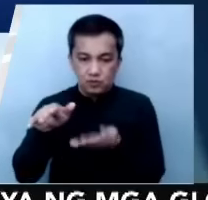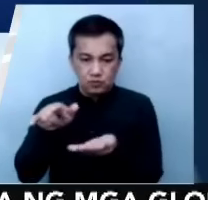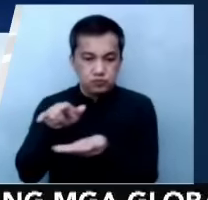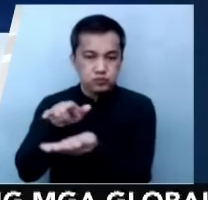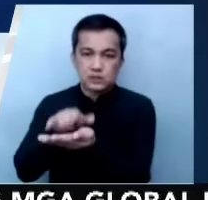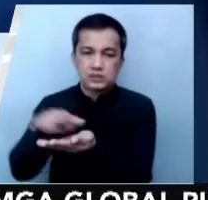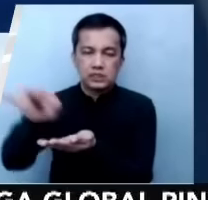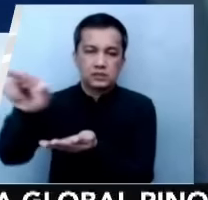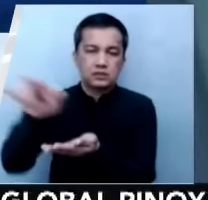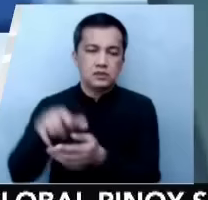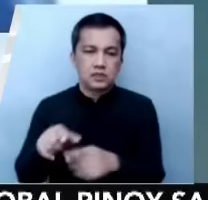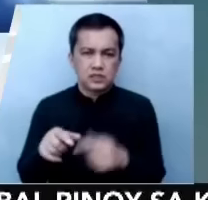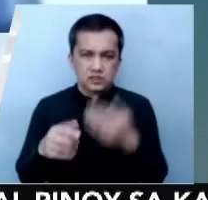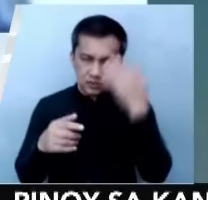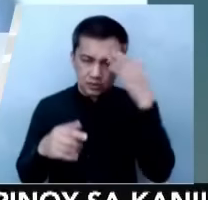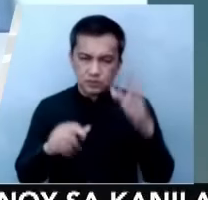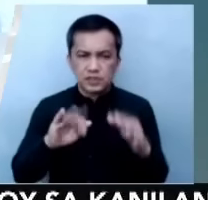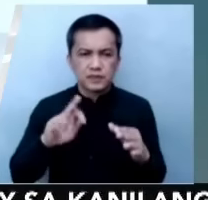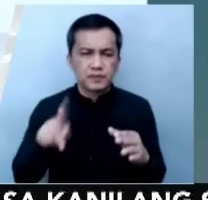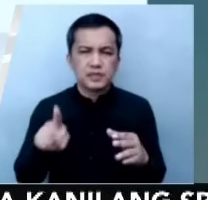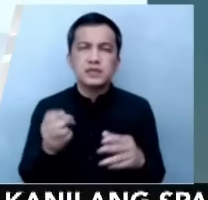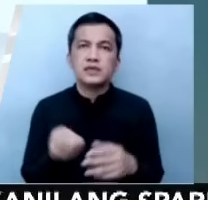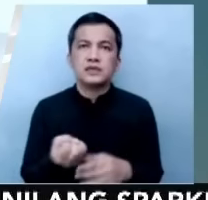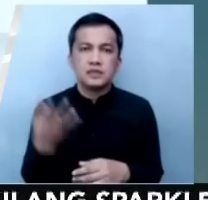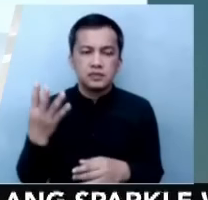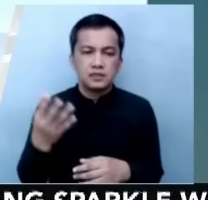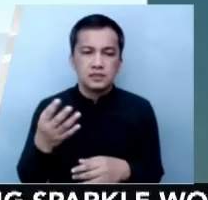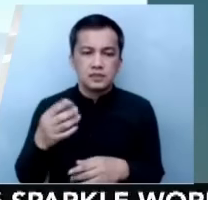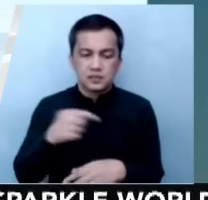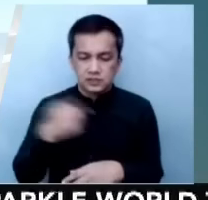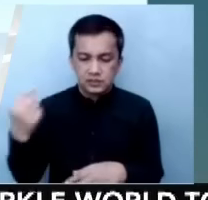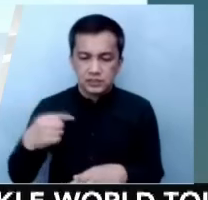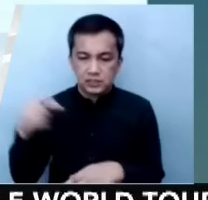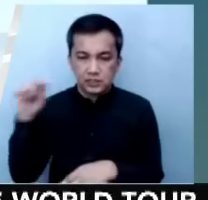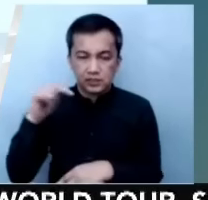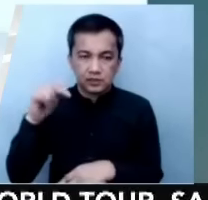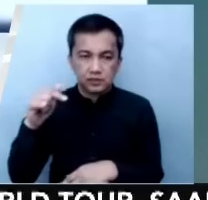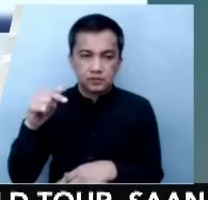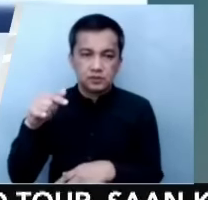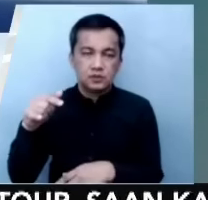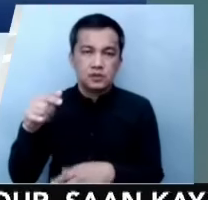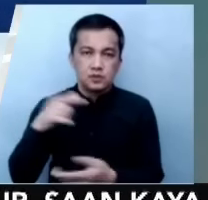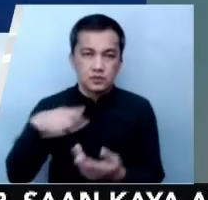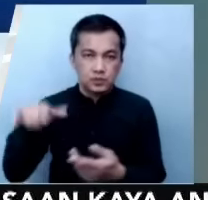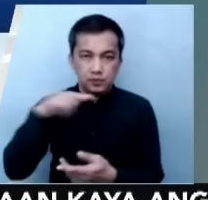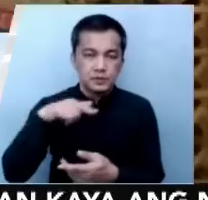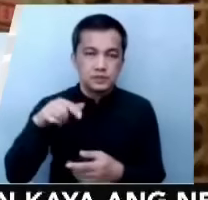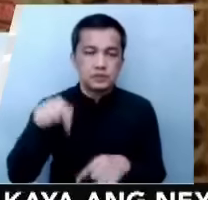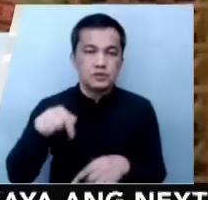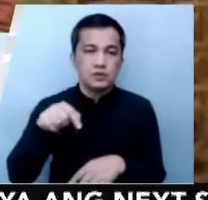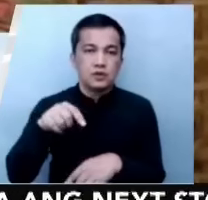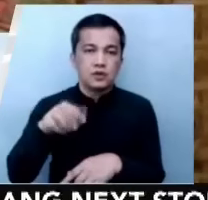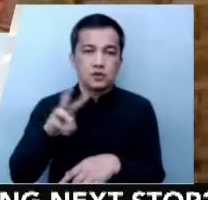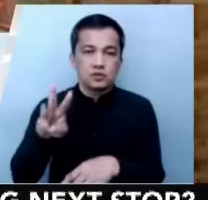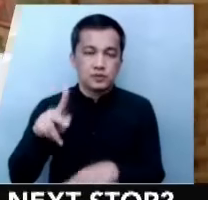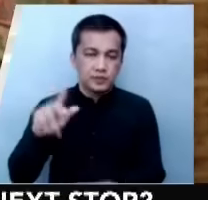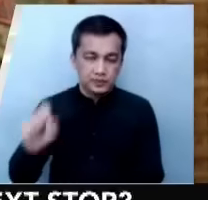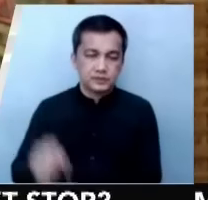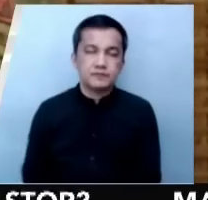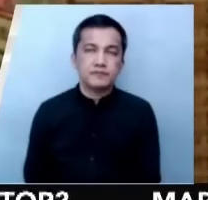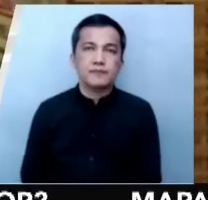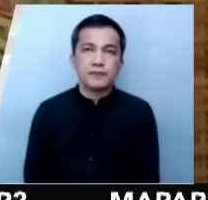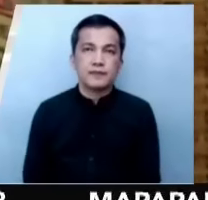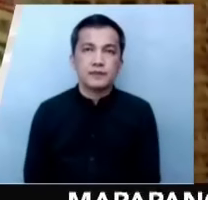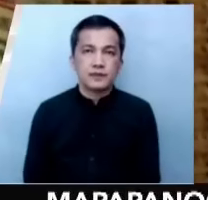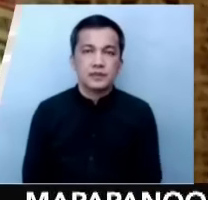ng AFP kung ilan talaga ang mga Chinese aircraft na lumilipad ngayon sa West Philippine Sea. Our aircrafts cannot float in the